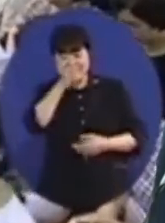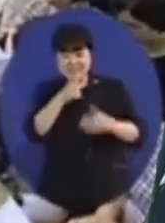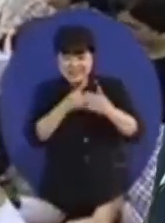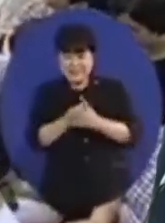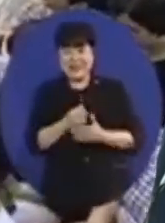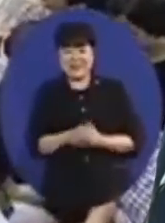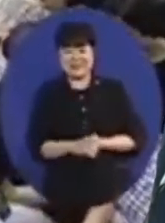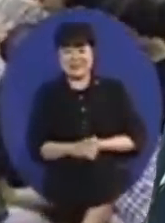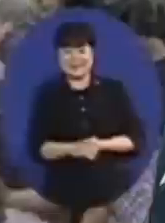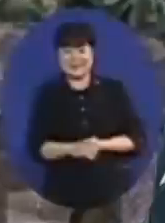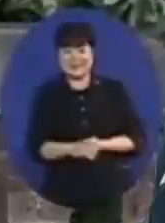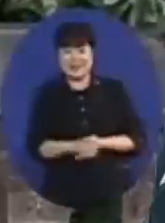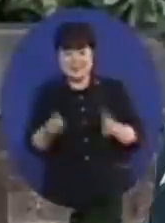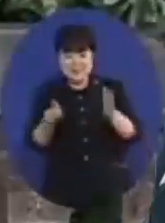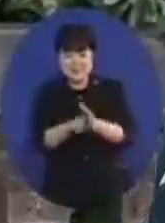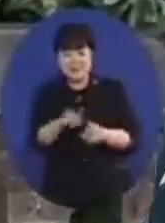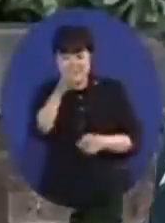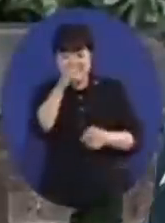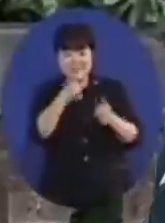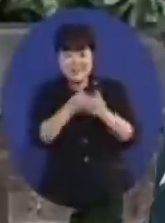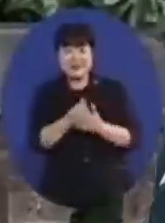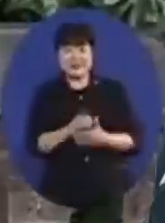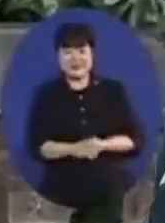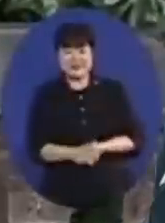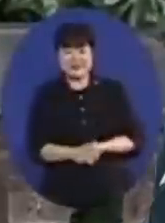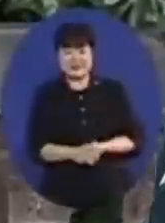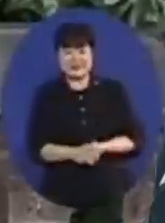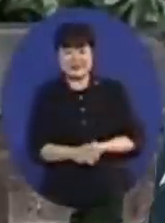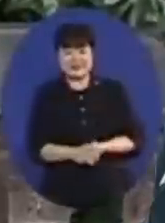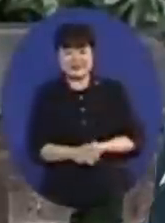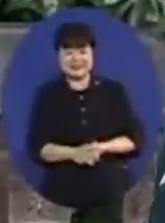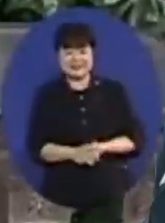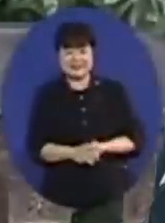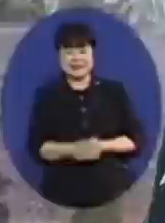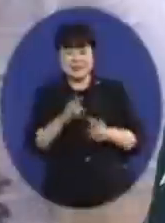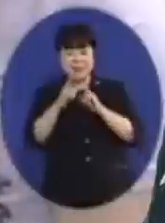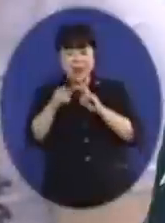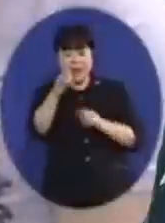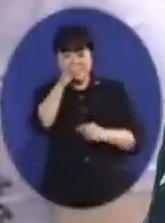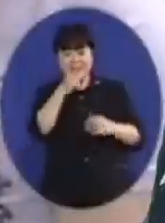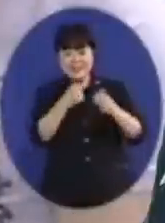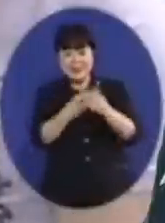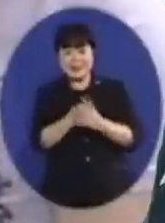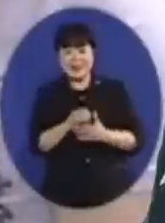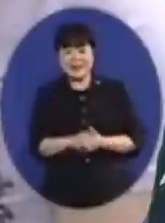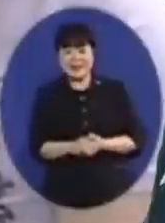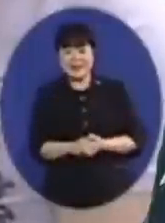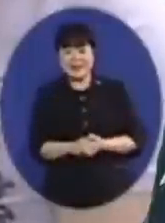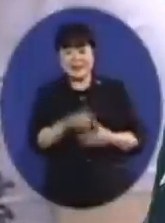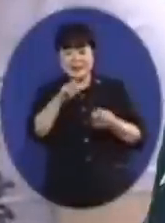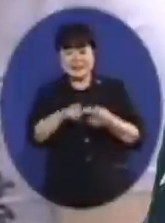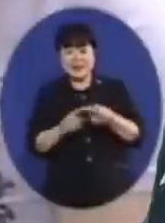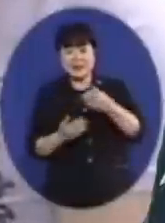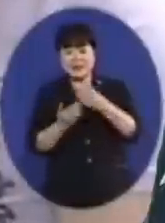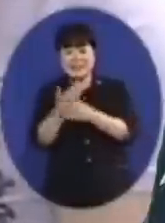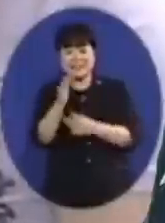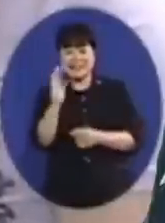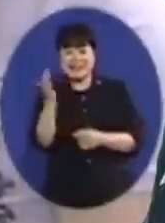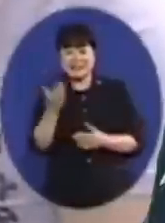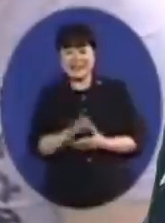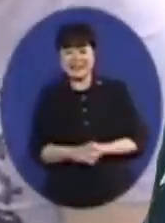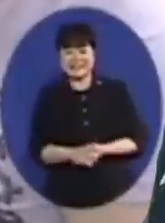있기 때문인 것입니다 그렇게 믿을 수 있기 때문입니다 그렇게 말할 수 있기 때문에 그런 것이 생겨나는